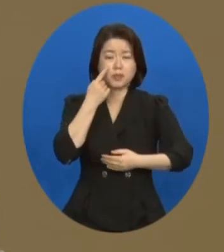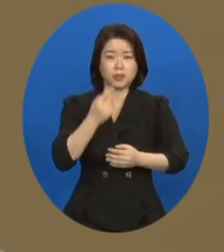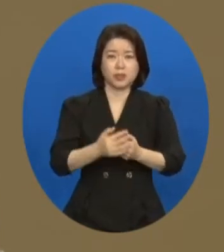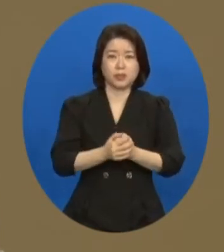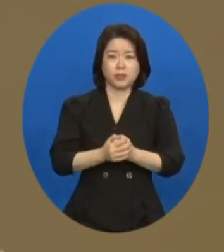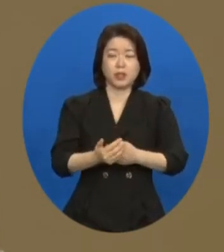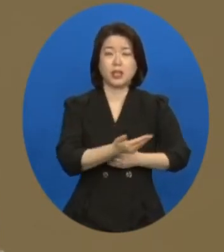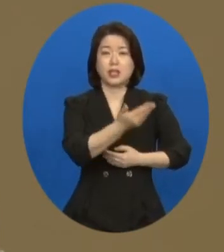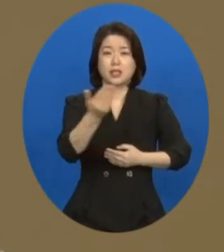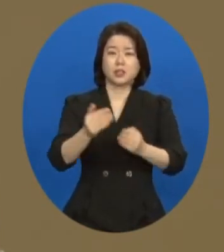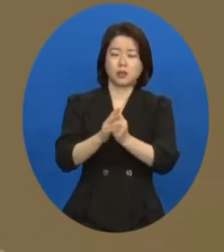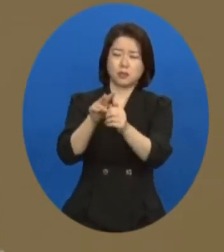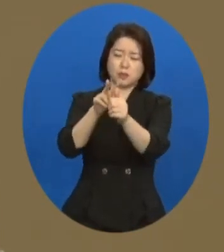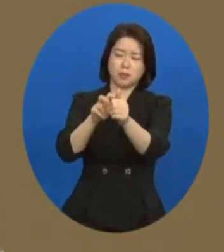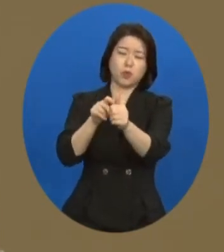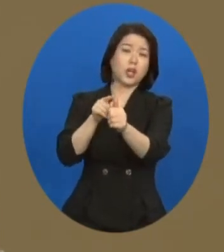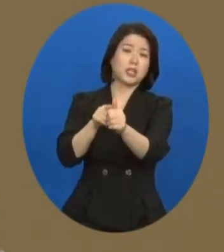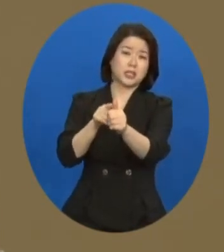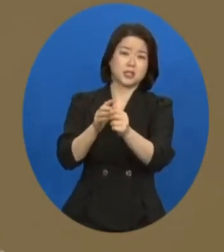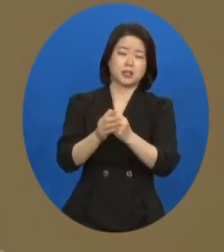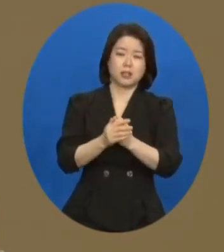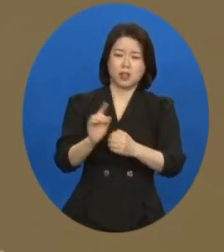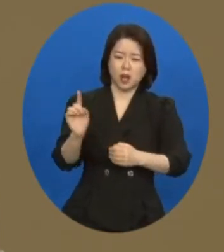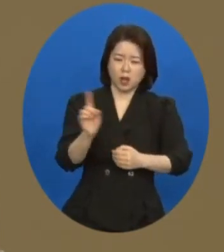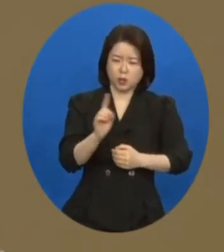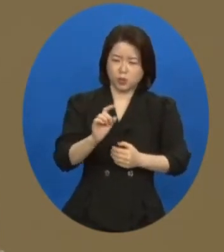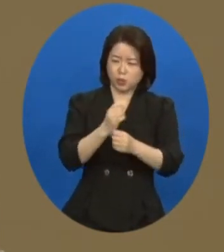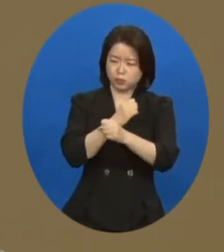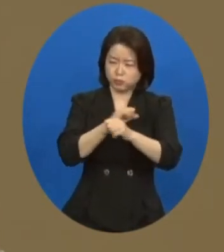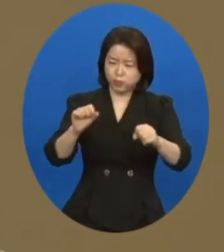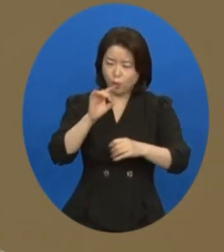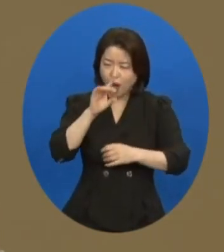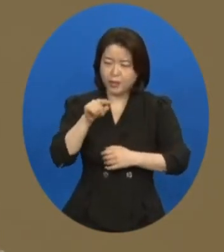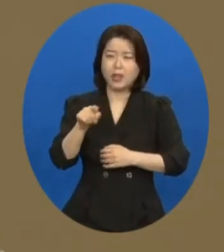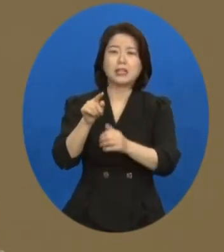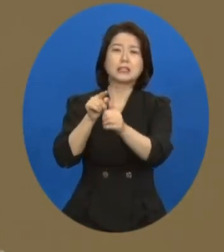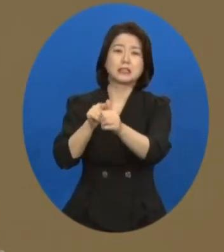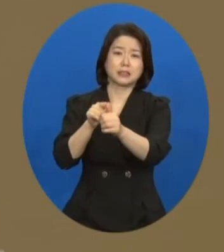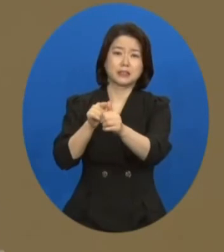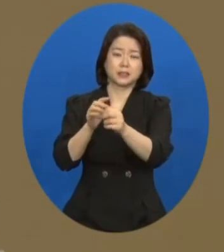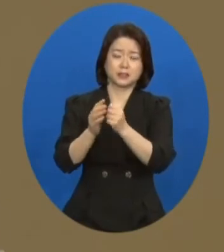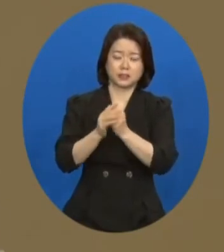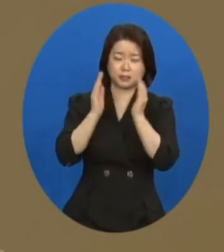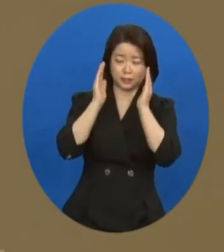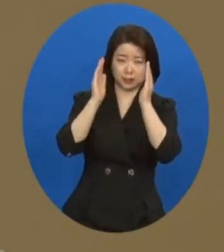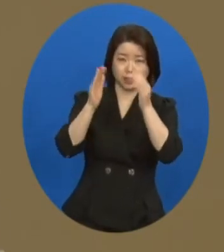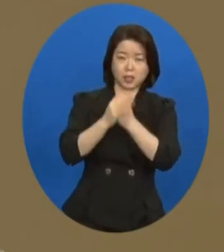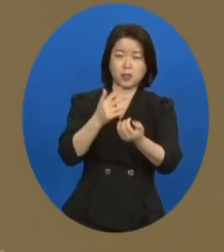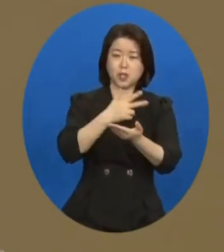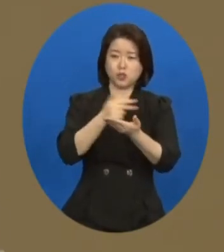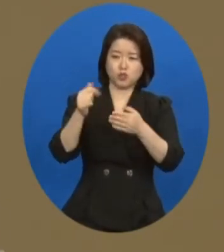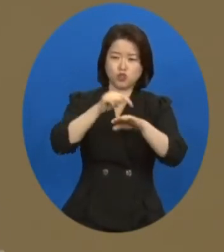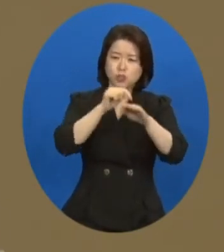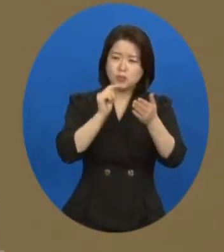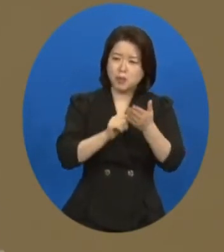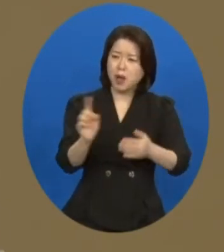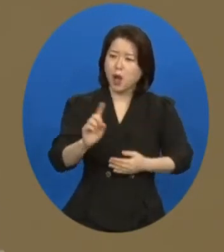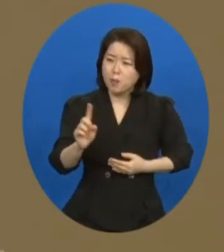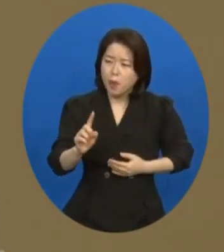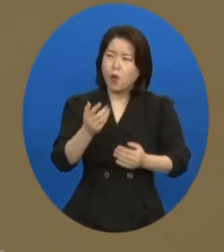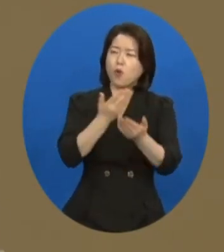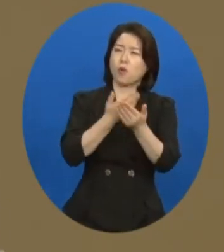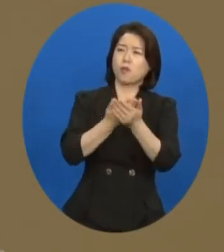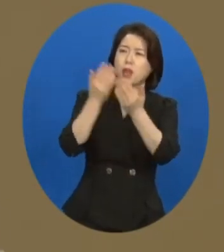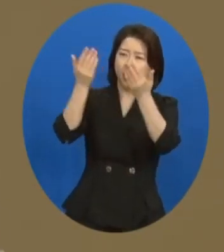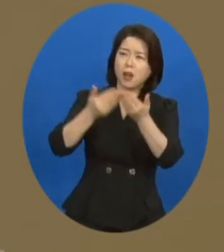여러분이 미워하는 그 사람 도무지 용납이 안 되는 것을 알아 그 사람을 향한 주님의 마음을 달라고 반복